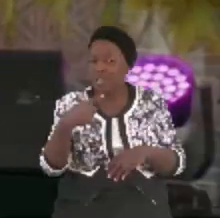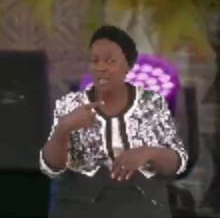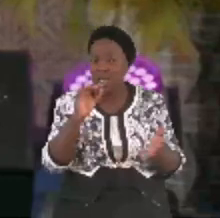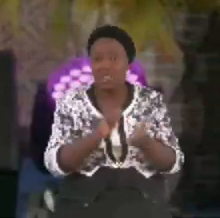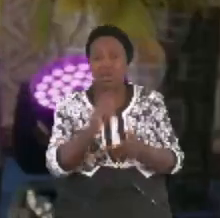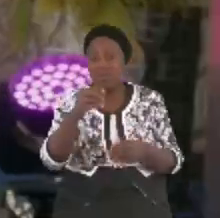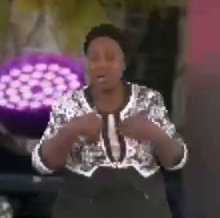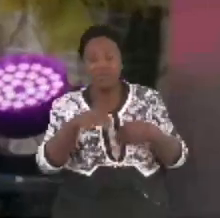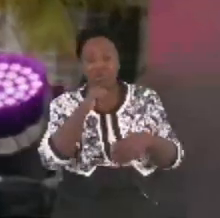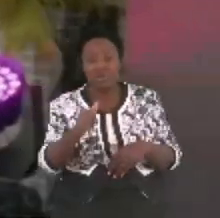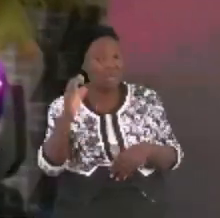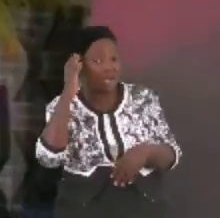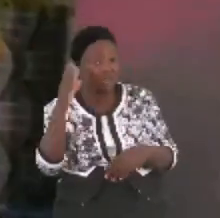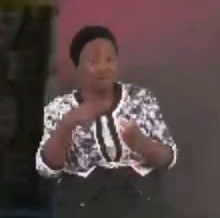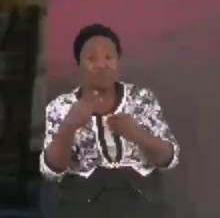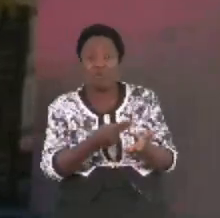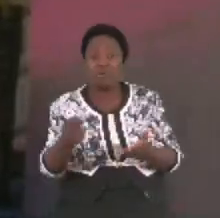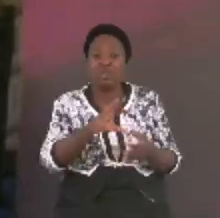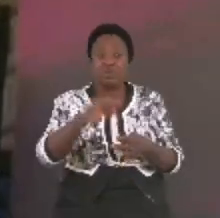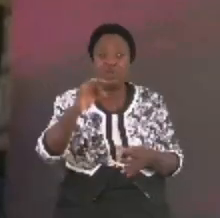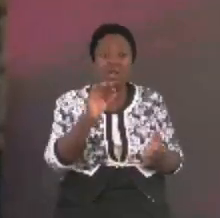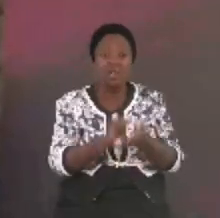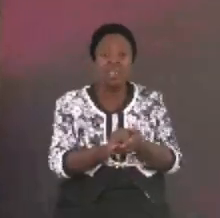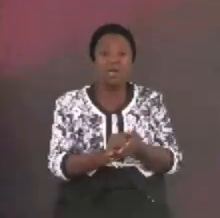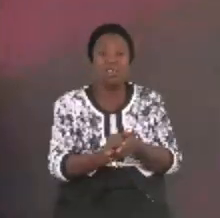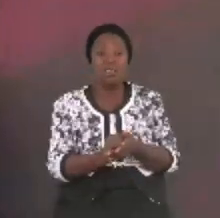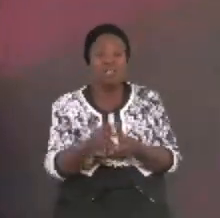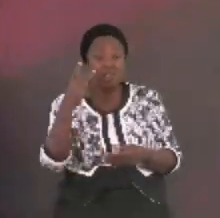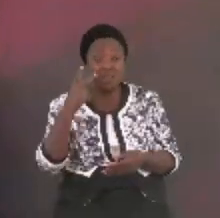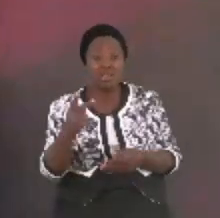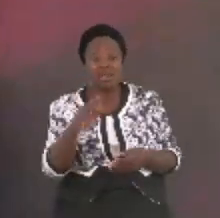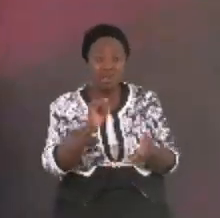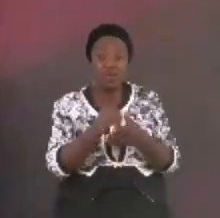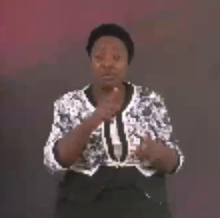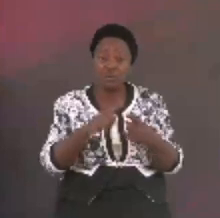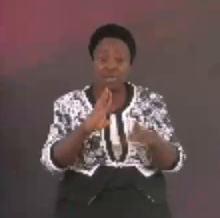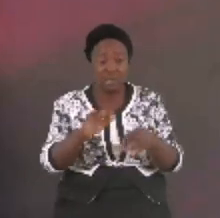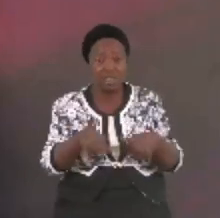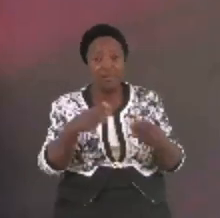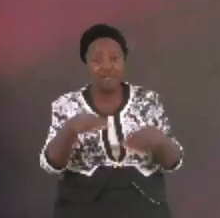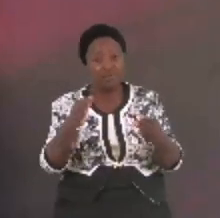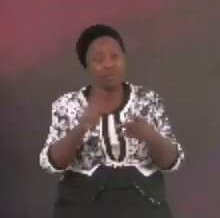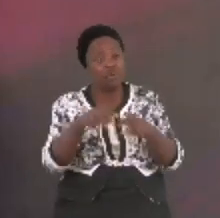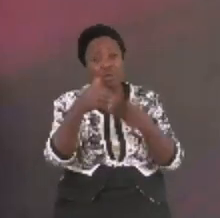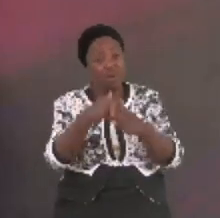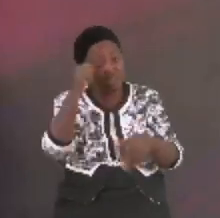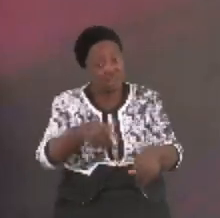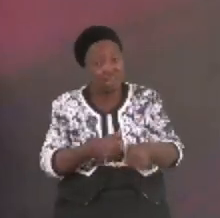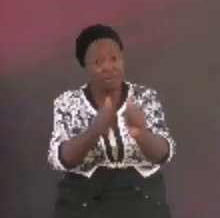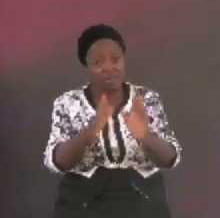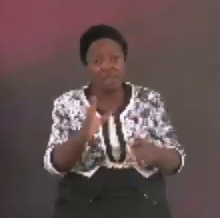vous n'avez pas entendu parler du Saint-Esprit que le Seigneur donne à ses disciples, à ses suiveurs.